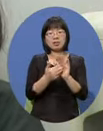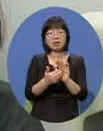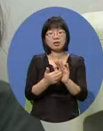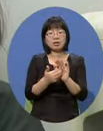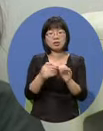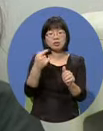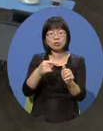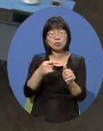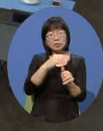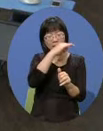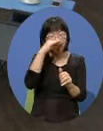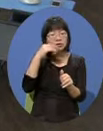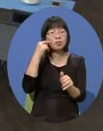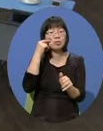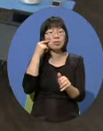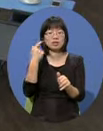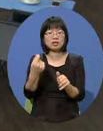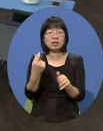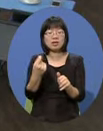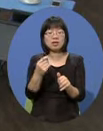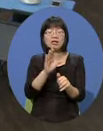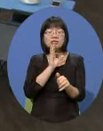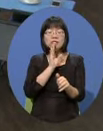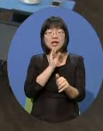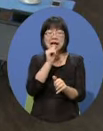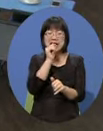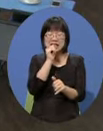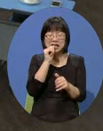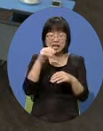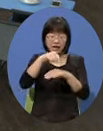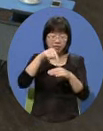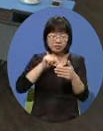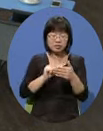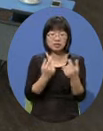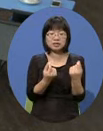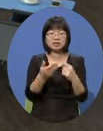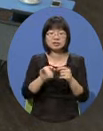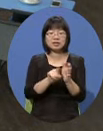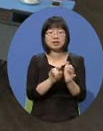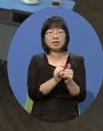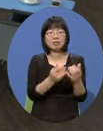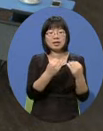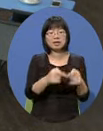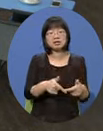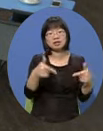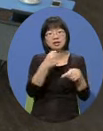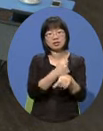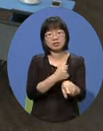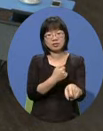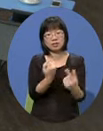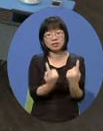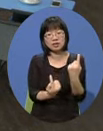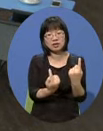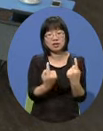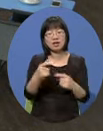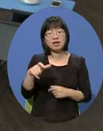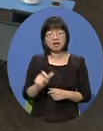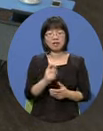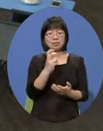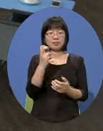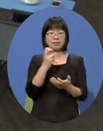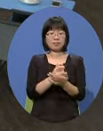없어요. 그러니까 이게 정말 동전의 안면이라고 하는데 저는 믿는 사람들을 많이 늘어나게 하는 것보다는 강력한